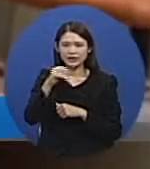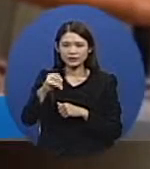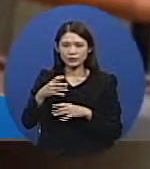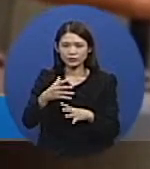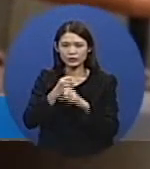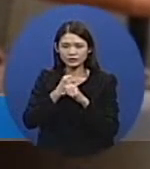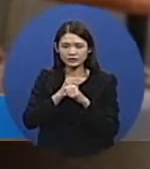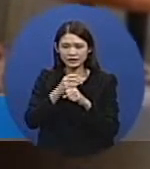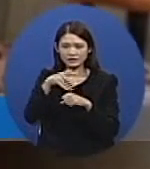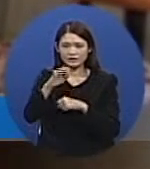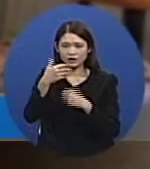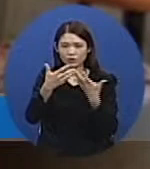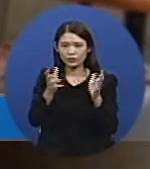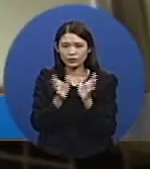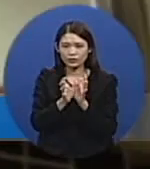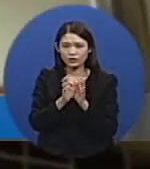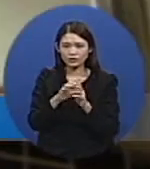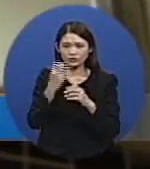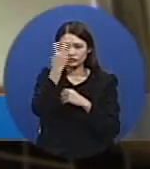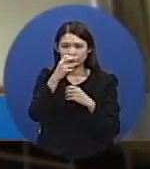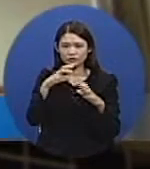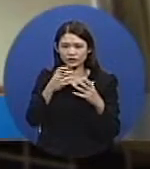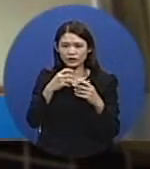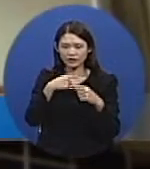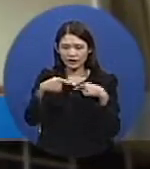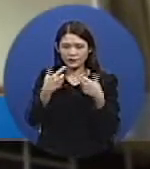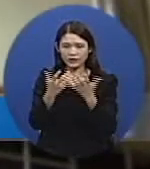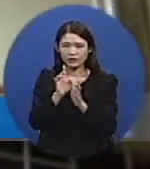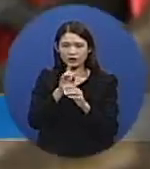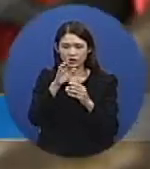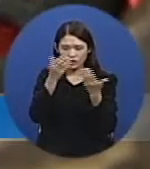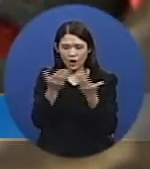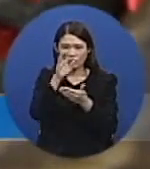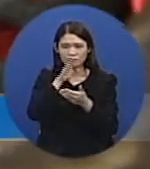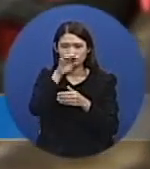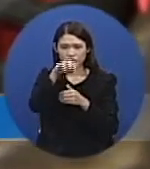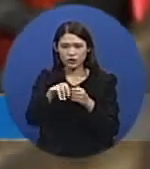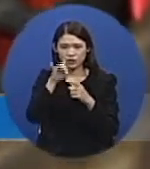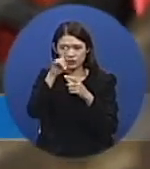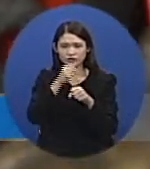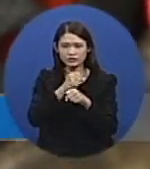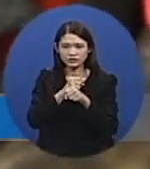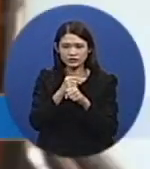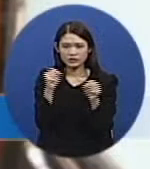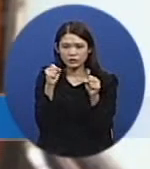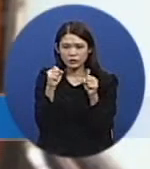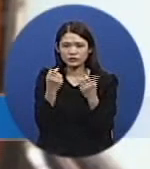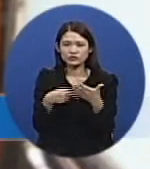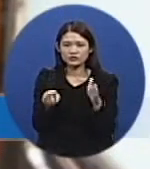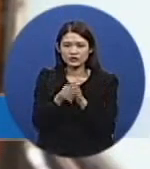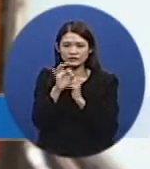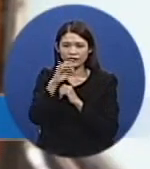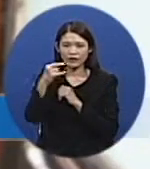산업통상자원부는 국회 산업통상자원위원회 국정감사에서 업무 현황 보고를 통해 취약계층의 겨울나기를 지원하기 위해